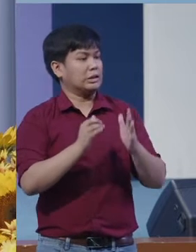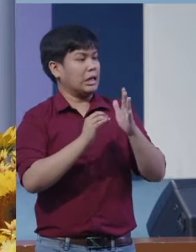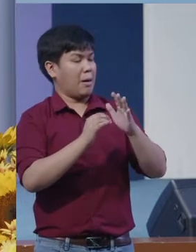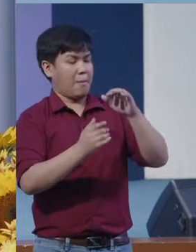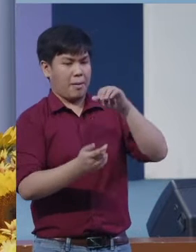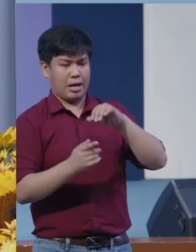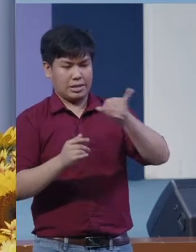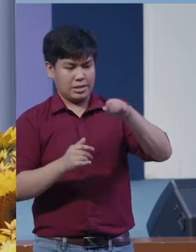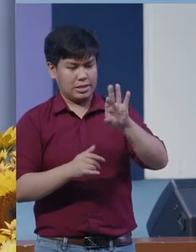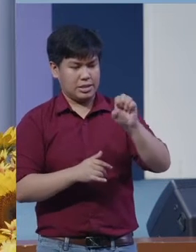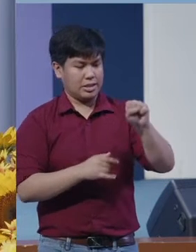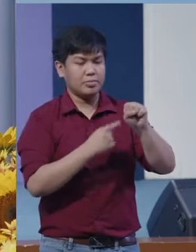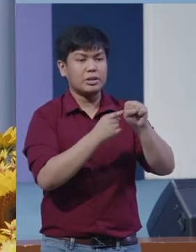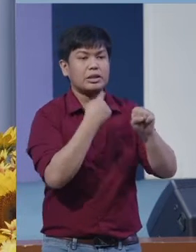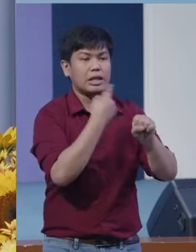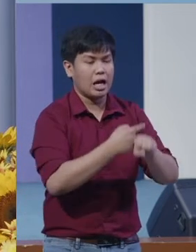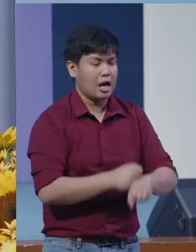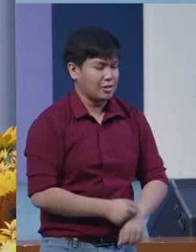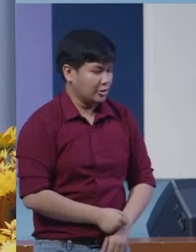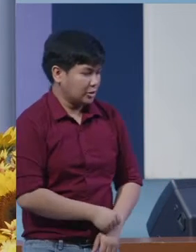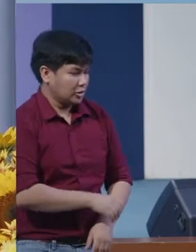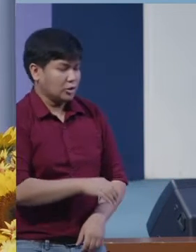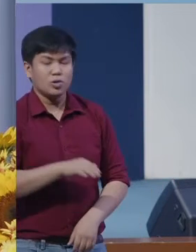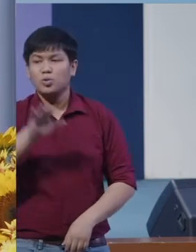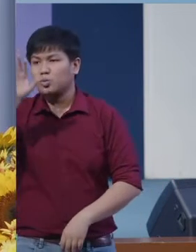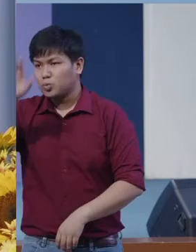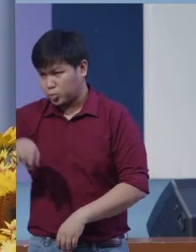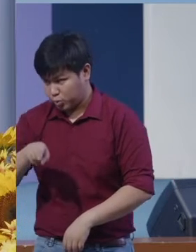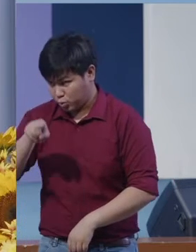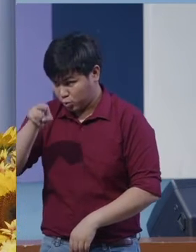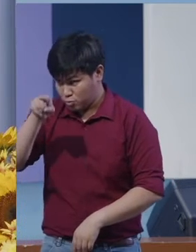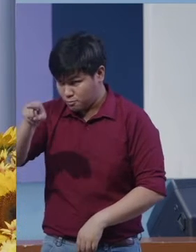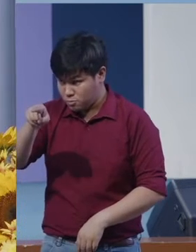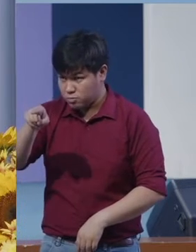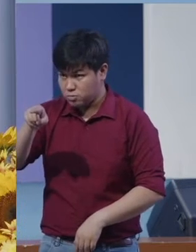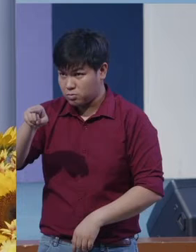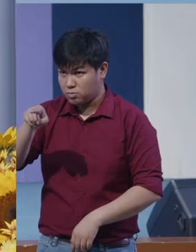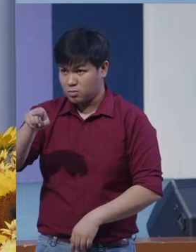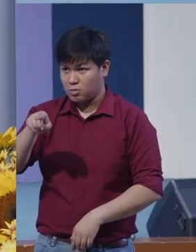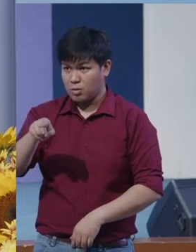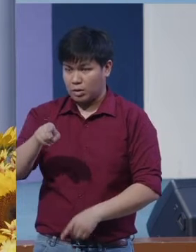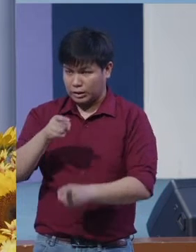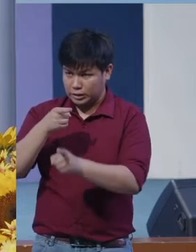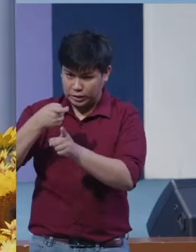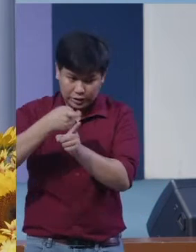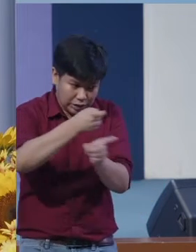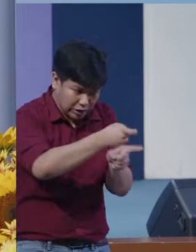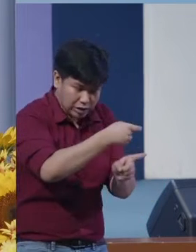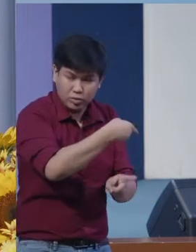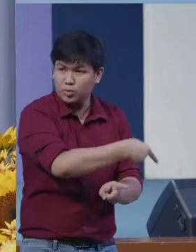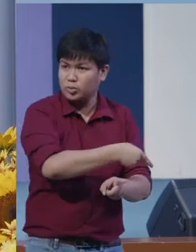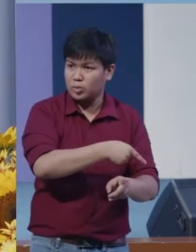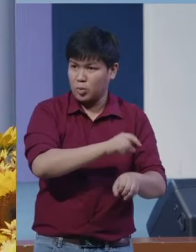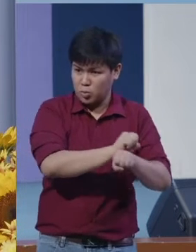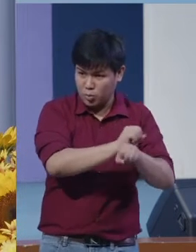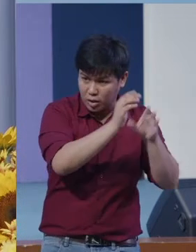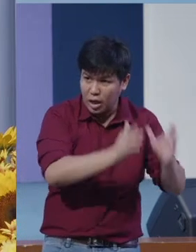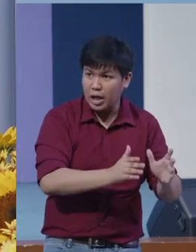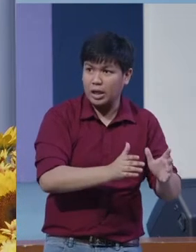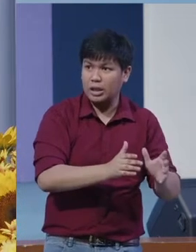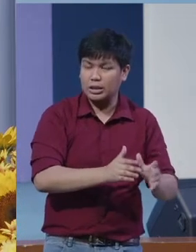pagsalin ay pagpapasensya sa mga taong mapang-api. So, maaring yung mga